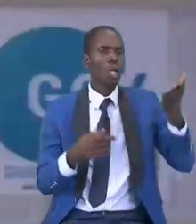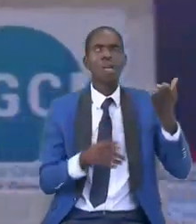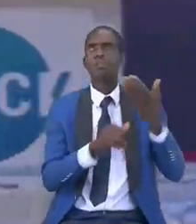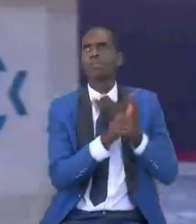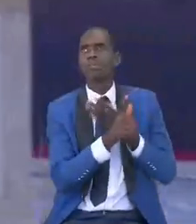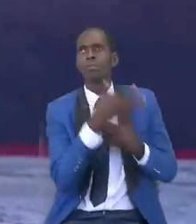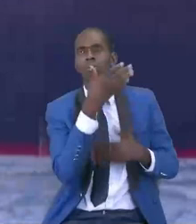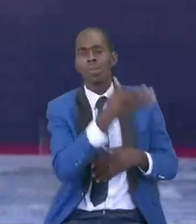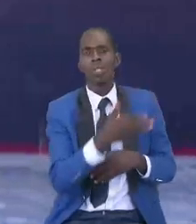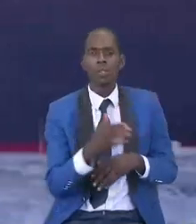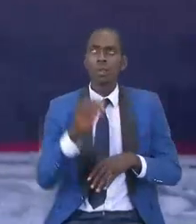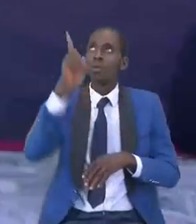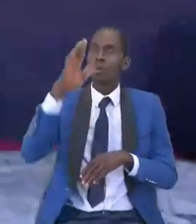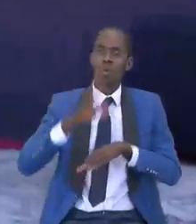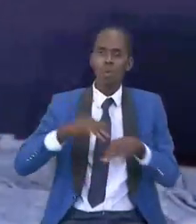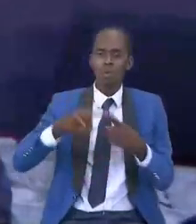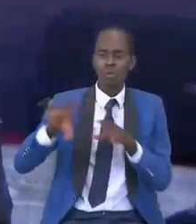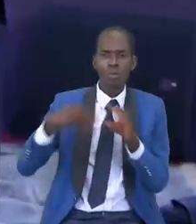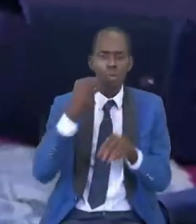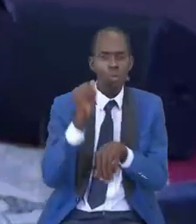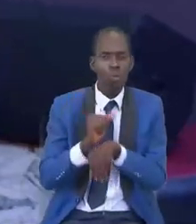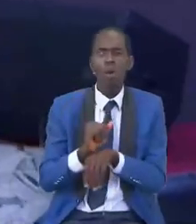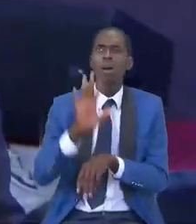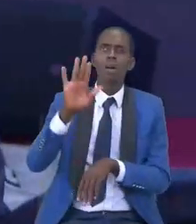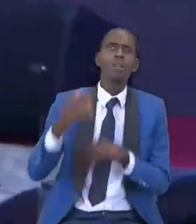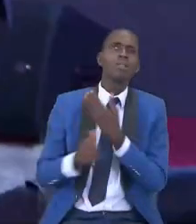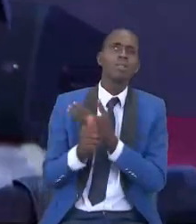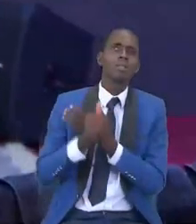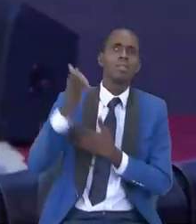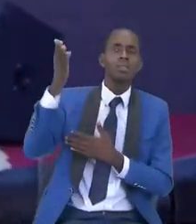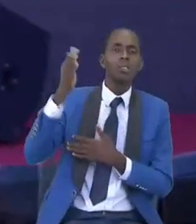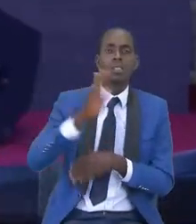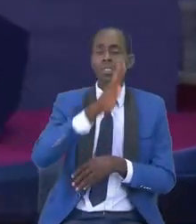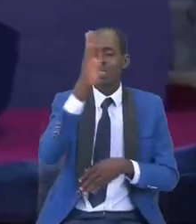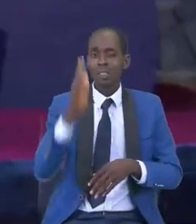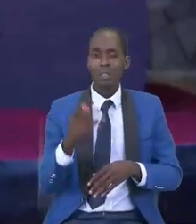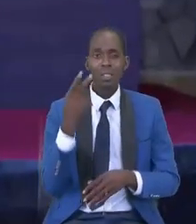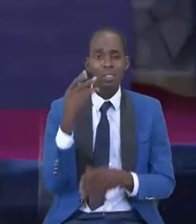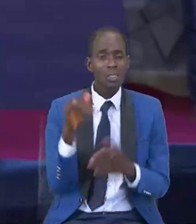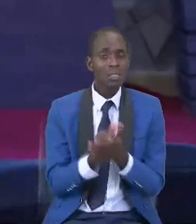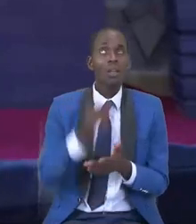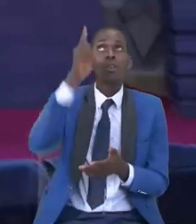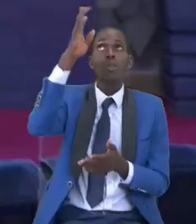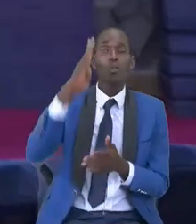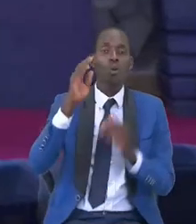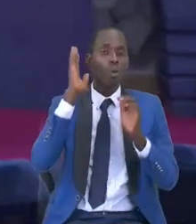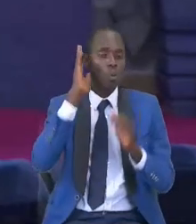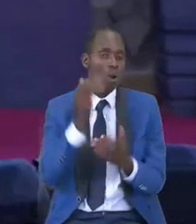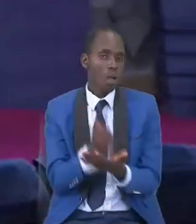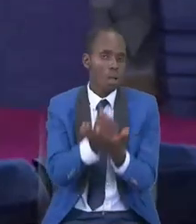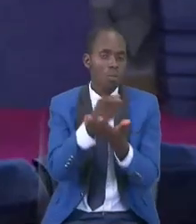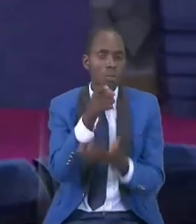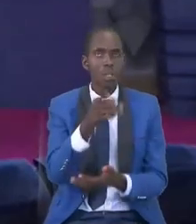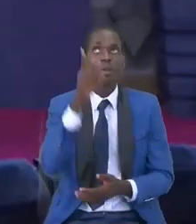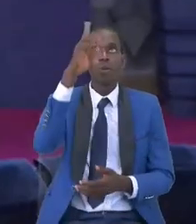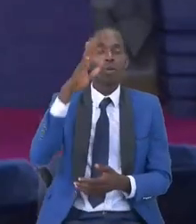toujours le danger là-bas. Ils appellent pour un autre devoir, ils voient toujours un danger là-bas. Ils ne voient pas que Dieu va les aider,